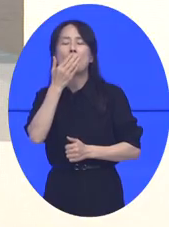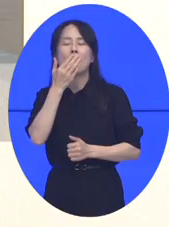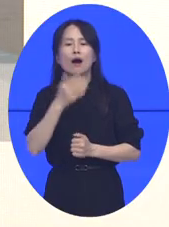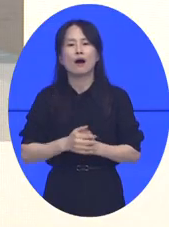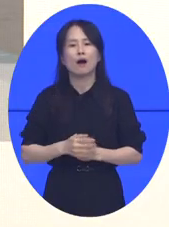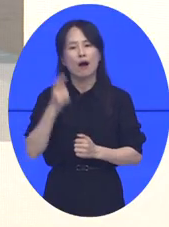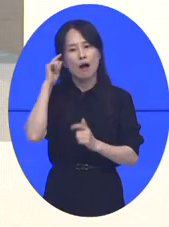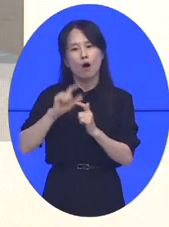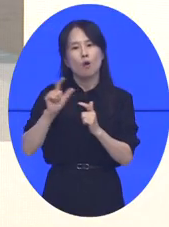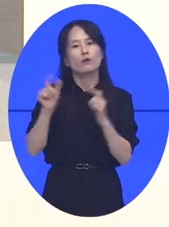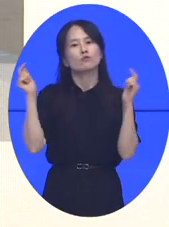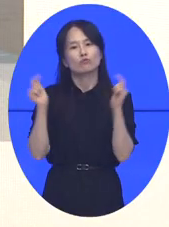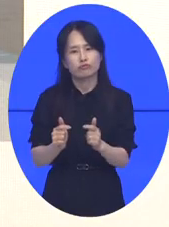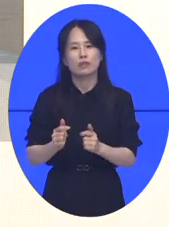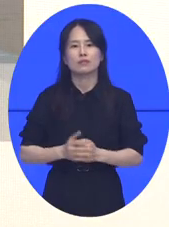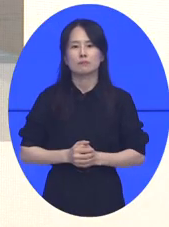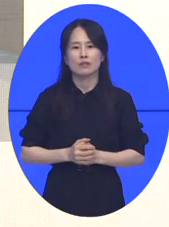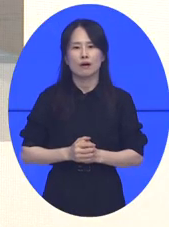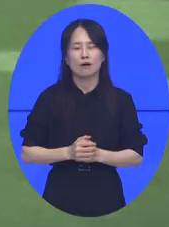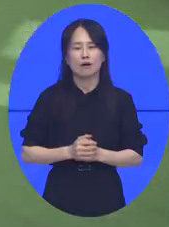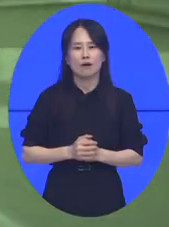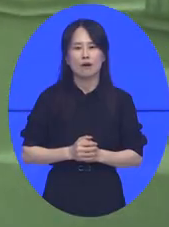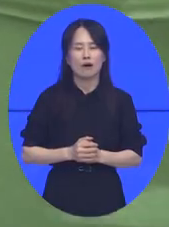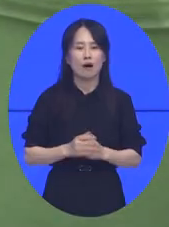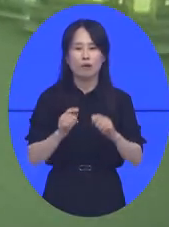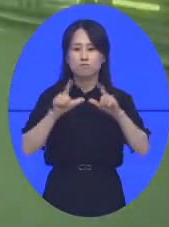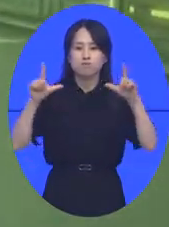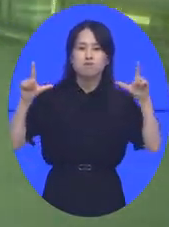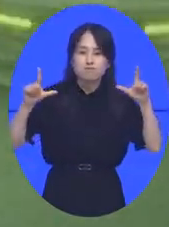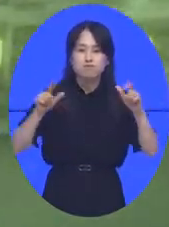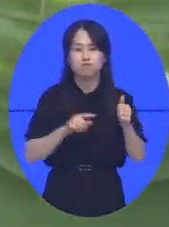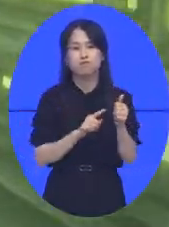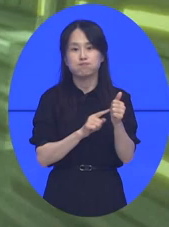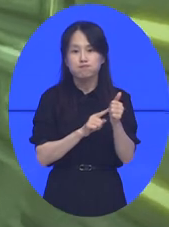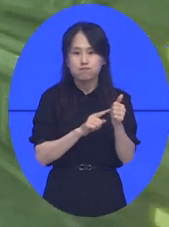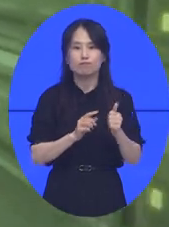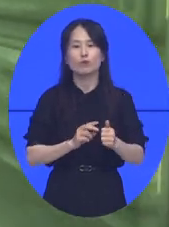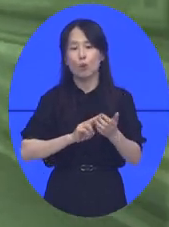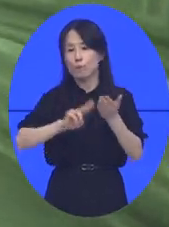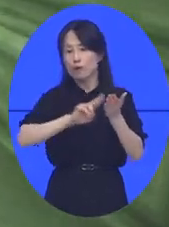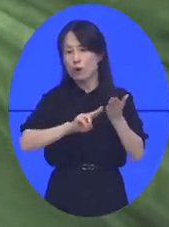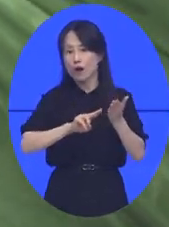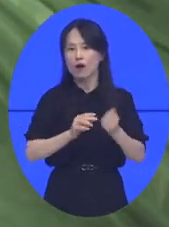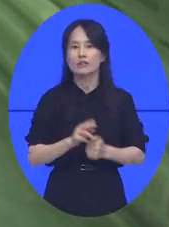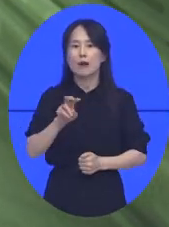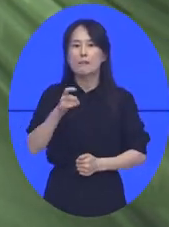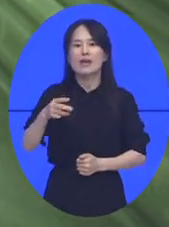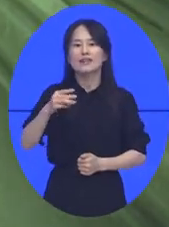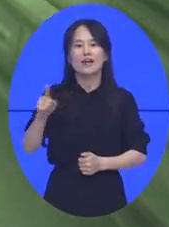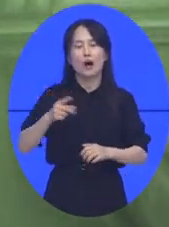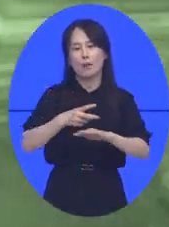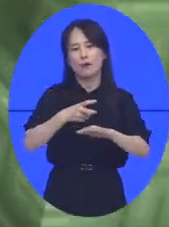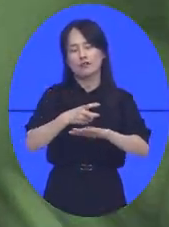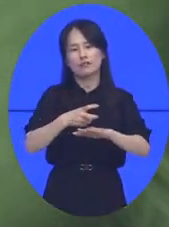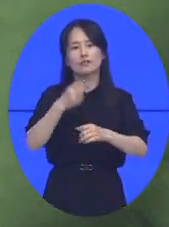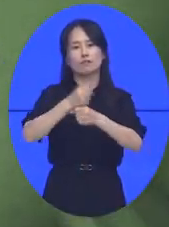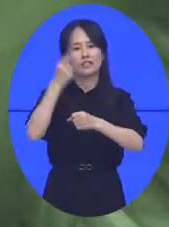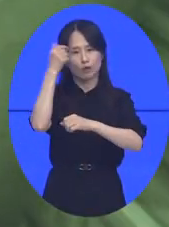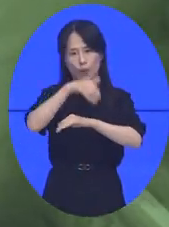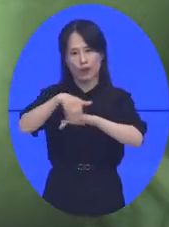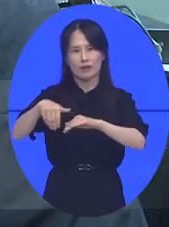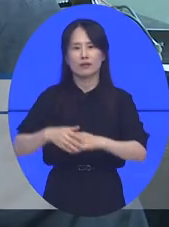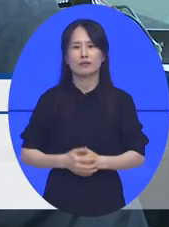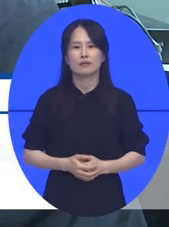고민을 덜게 됐습니다. 시장 검증을 마친 인지도 높은 캐릭터와 스토리라인 등을 버무려 메타버스 게임 콘텐츠를 제작할